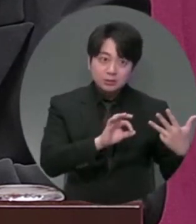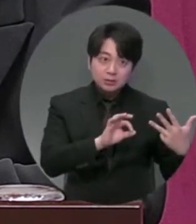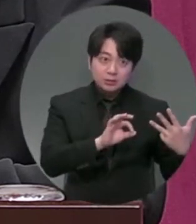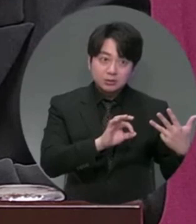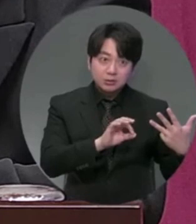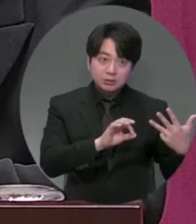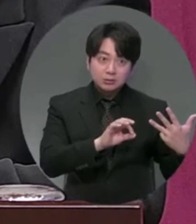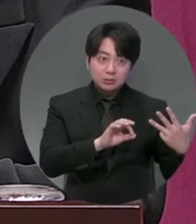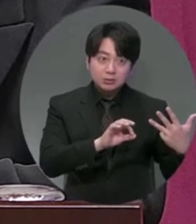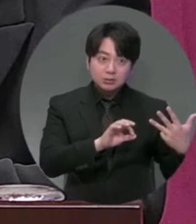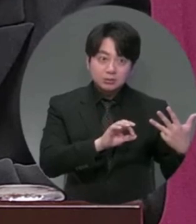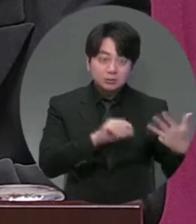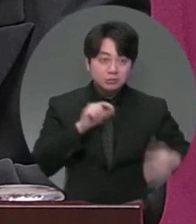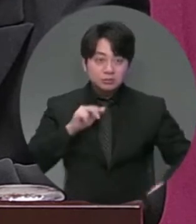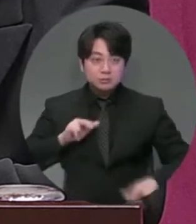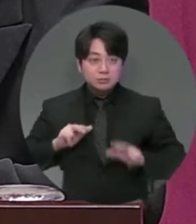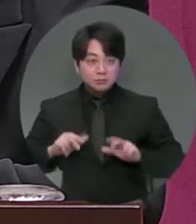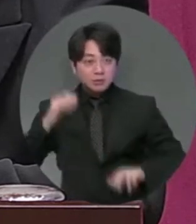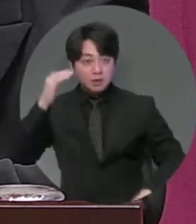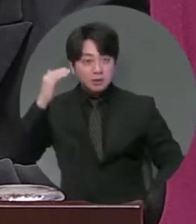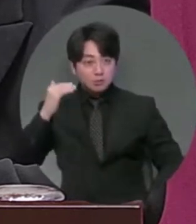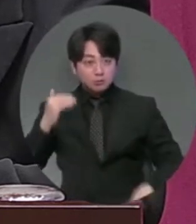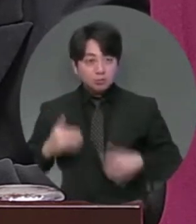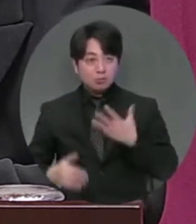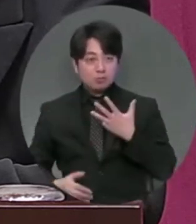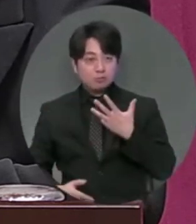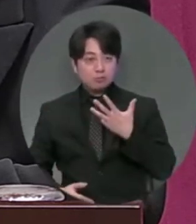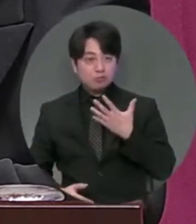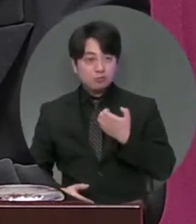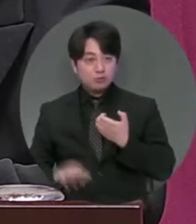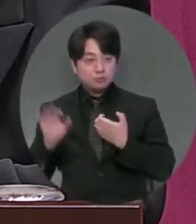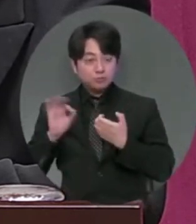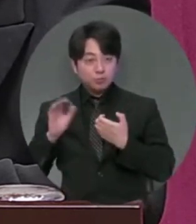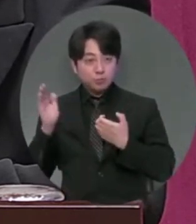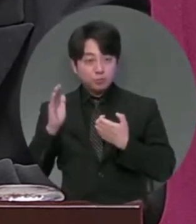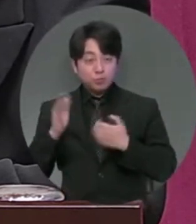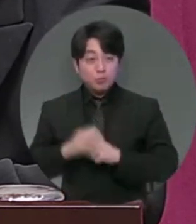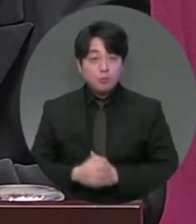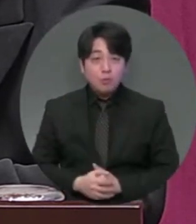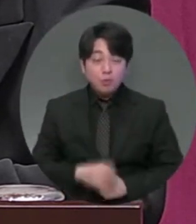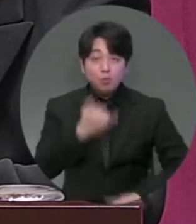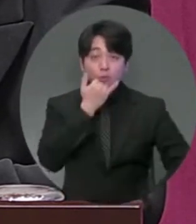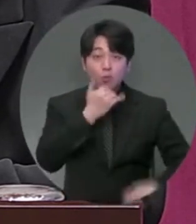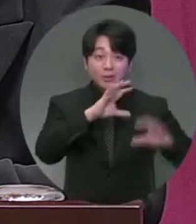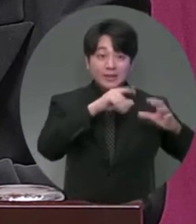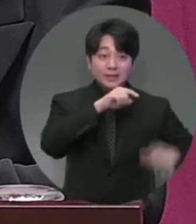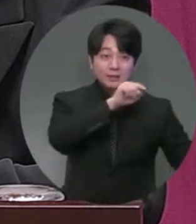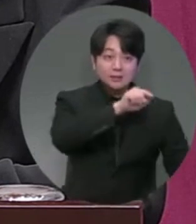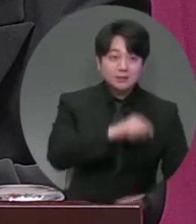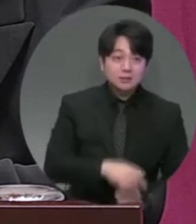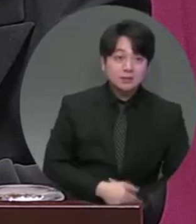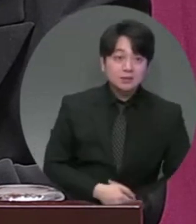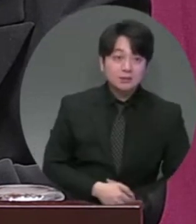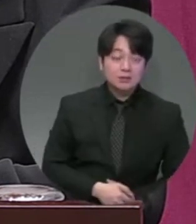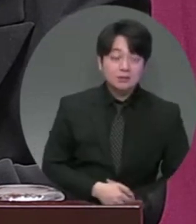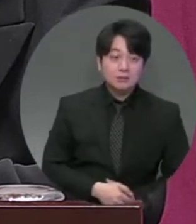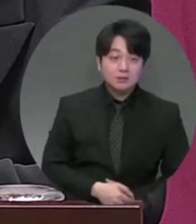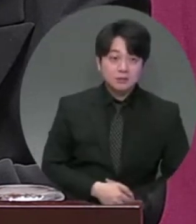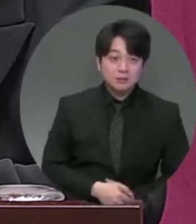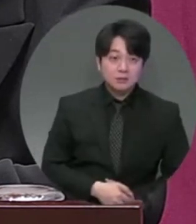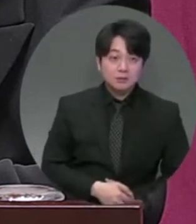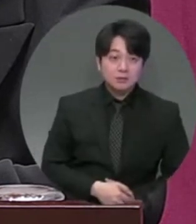정확하게 말하면 89.9 정도 되는 것 같습니다 그런데다가 독일의 경우에는 당시에 어떤 이런 상황들이 있었습니다